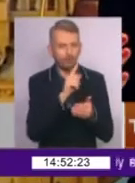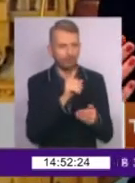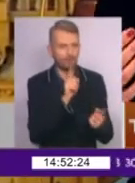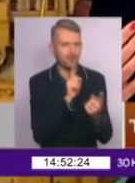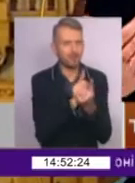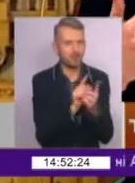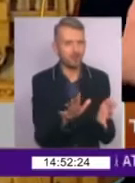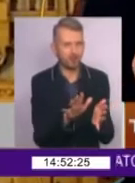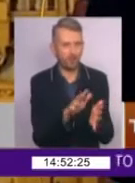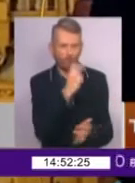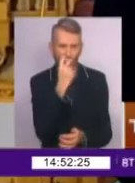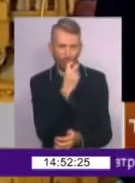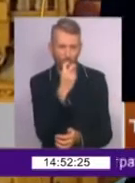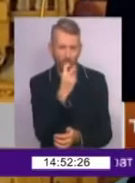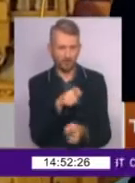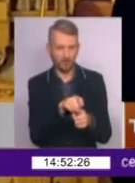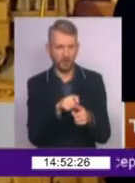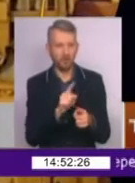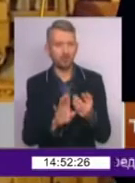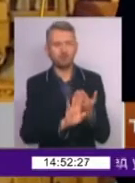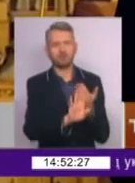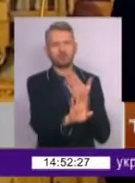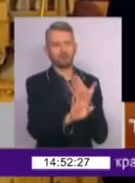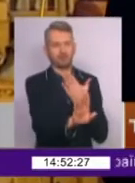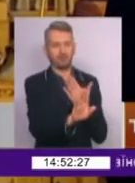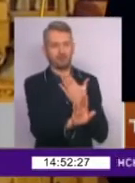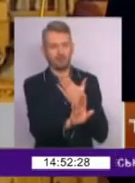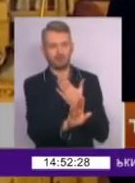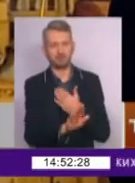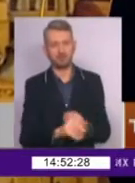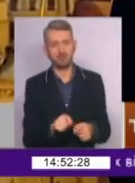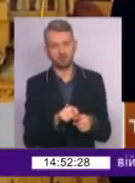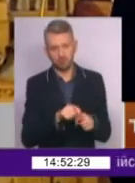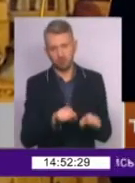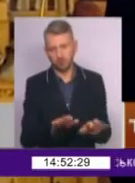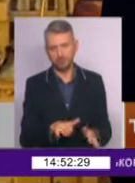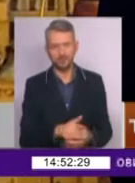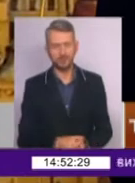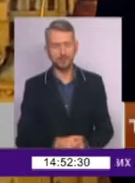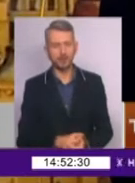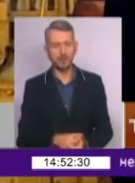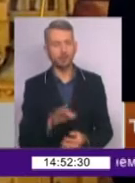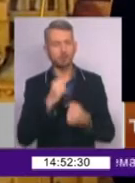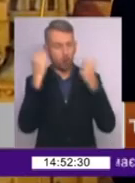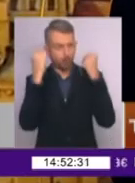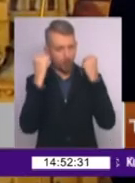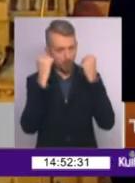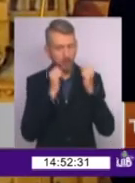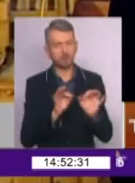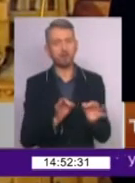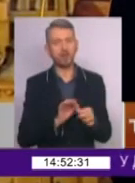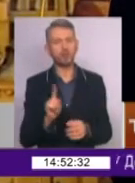щоб збільшити дистанцію між собою. Звичайно, про шапку. Звичайно,